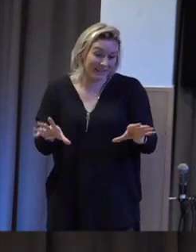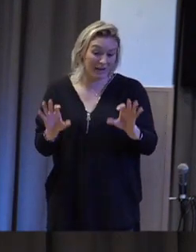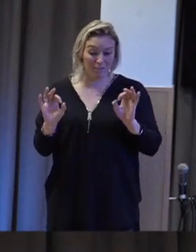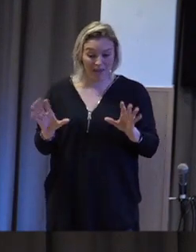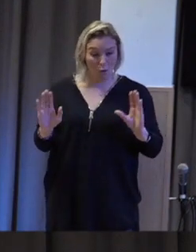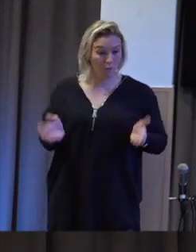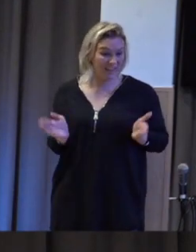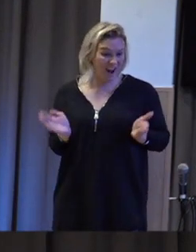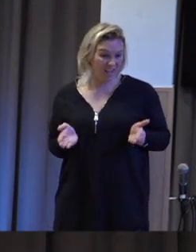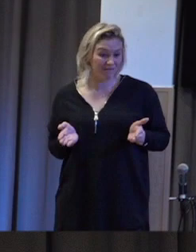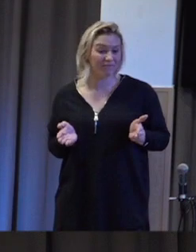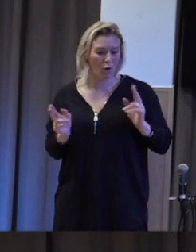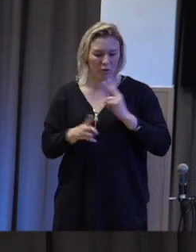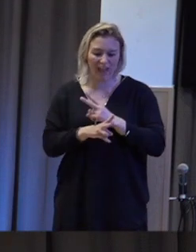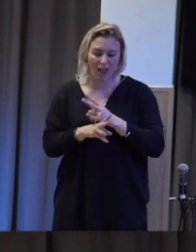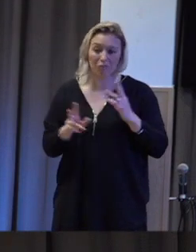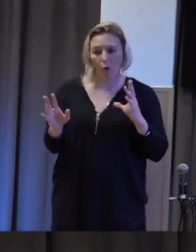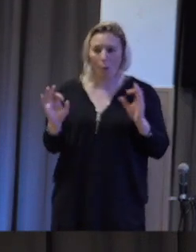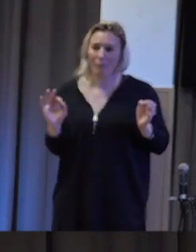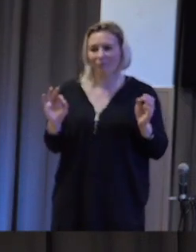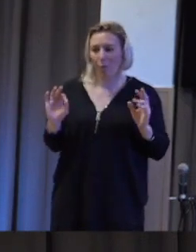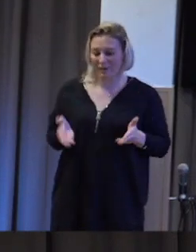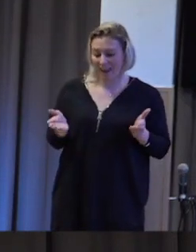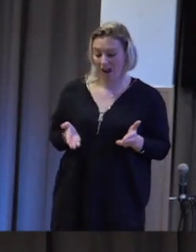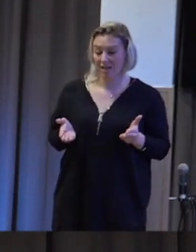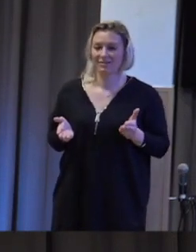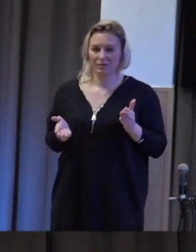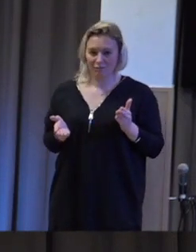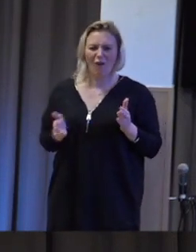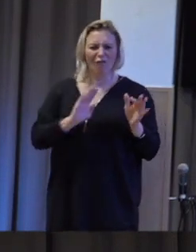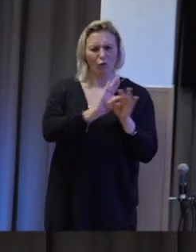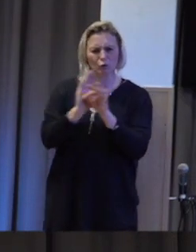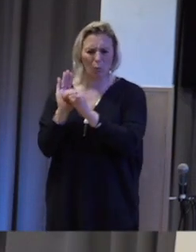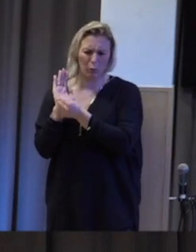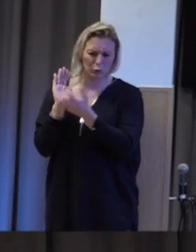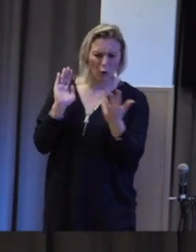hôpital. Et nous avons, dans un hôpital, il y a plusieurs fonctions.